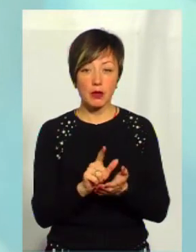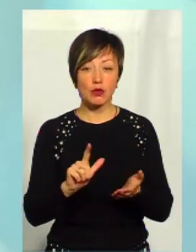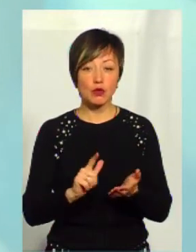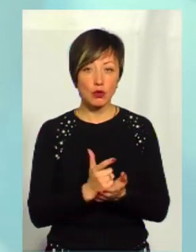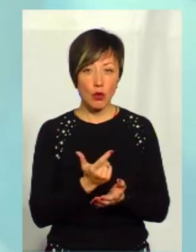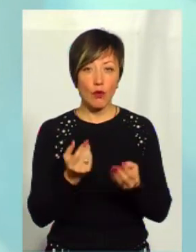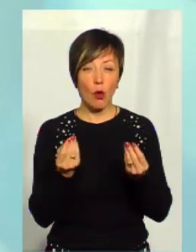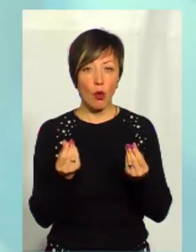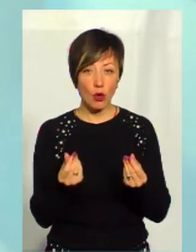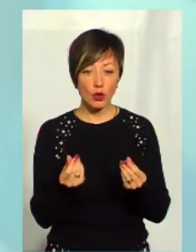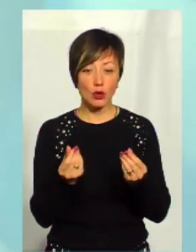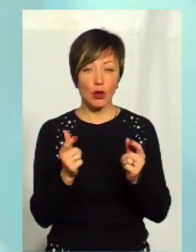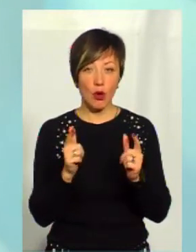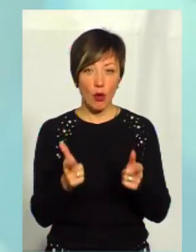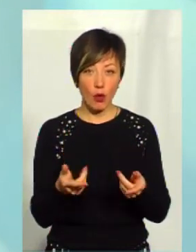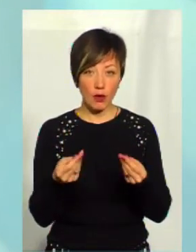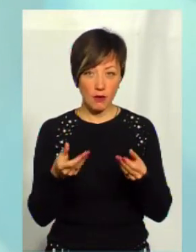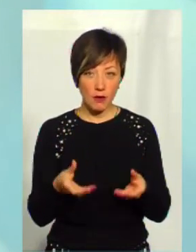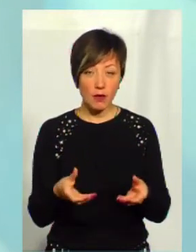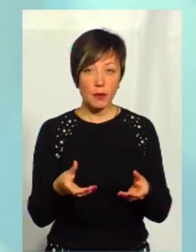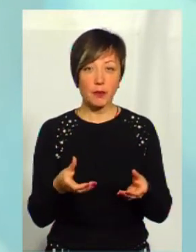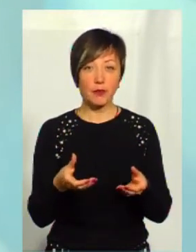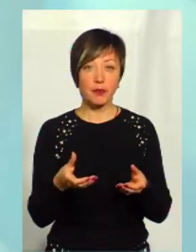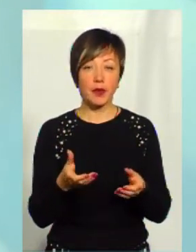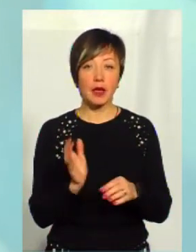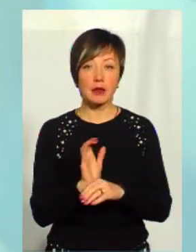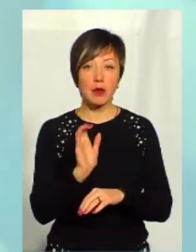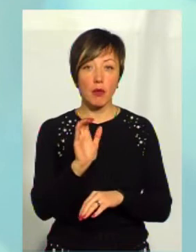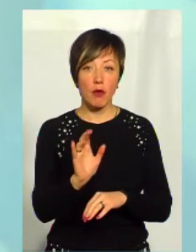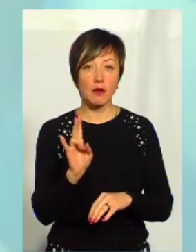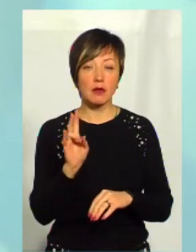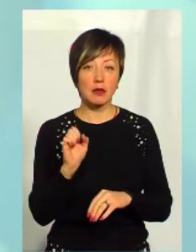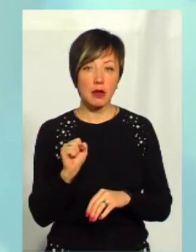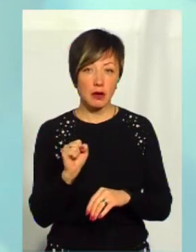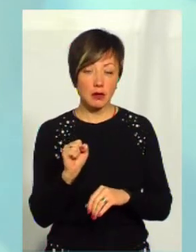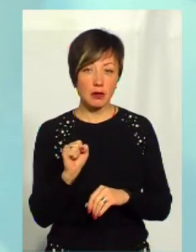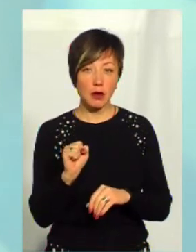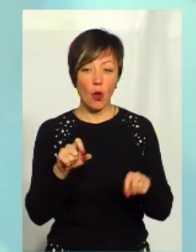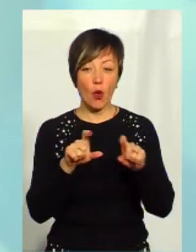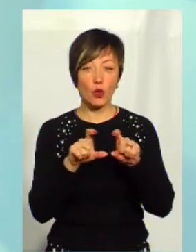таки, кошти готівкові, тут іменно готівка, спрямовувалися на, знову ж таки, установили Ощадбанк